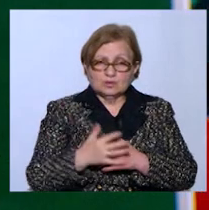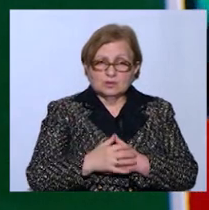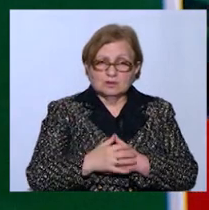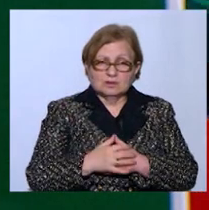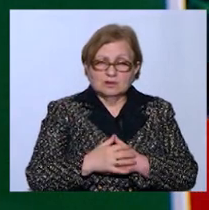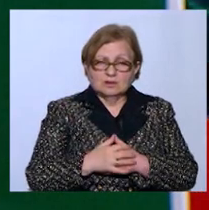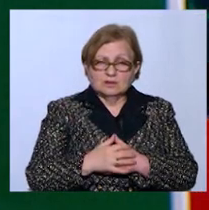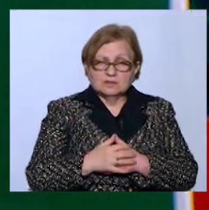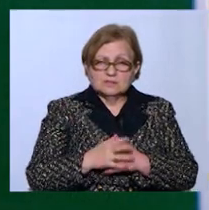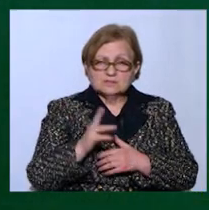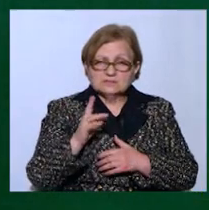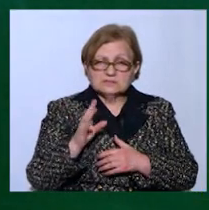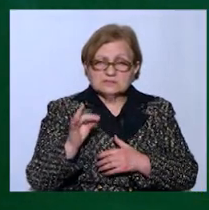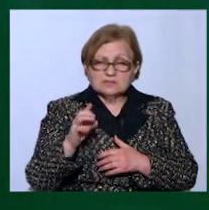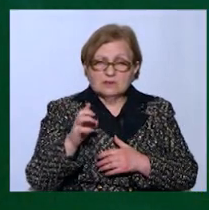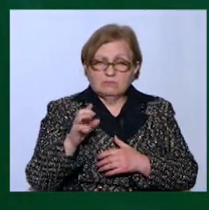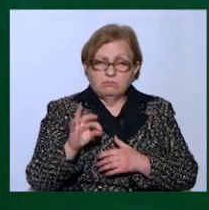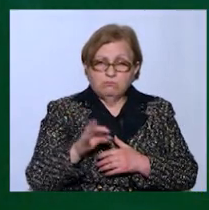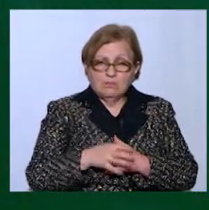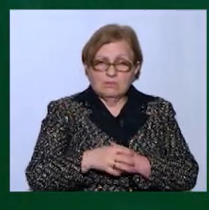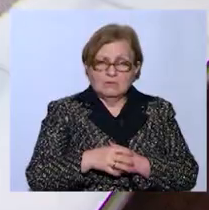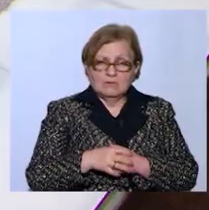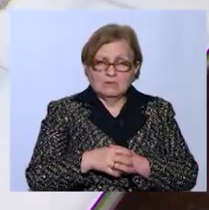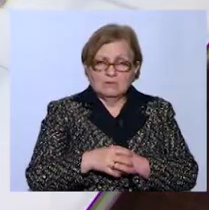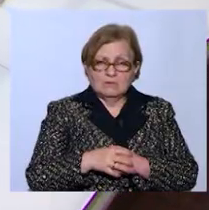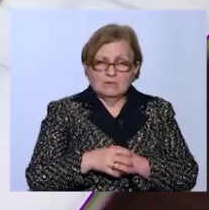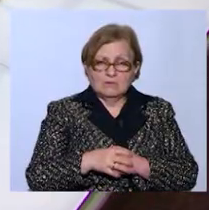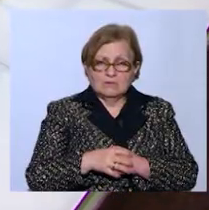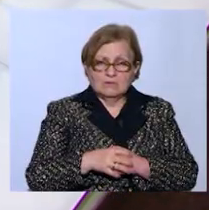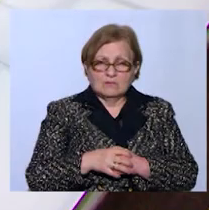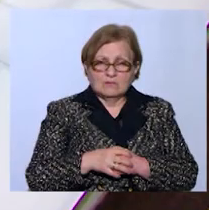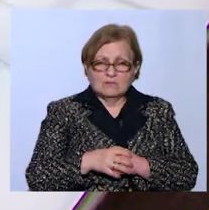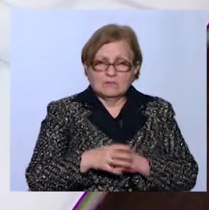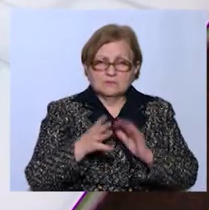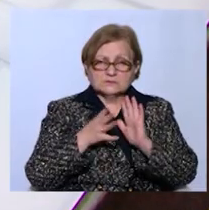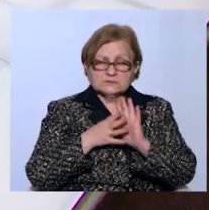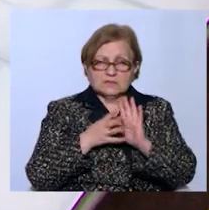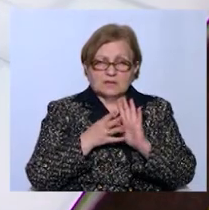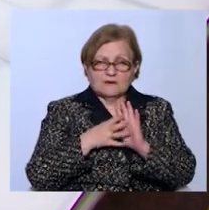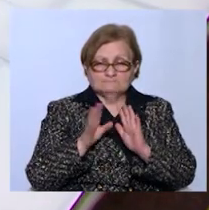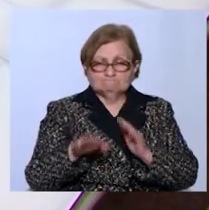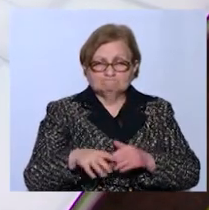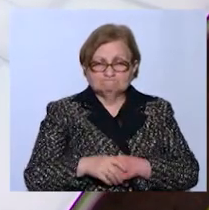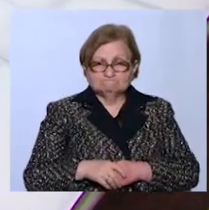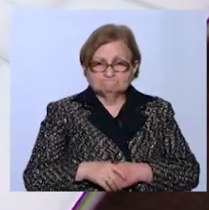წიბო არის რამდენი? 1 2 3 4 5 6 7 8 9.